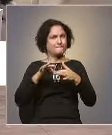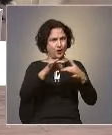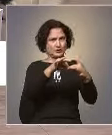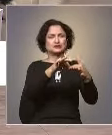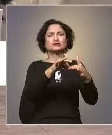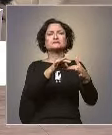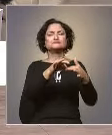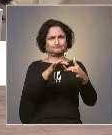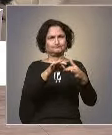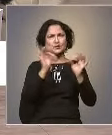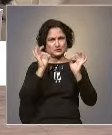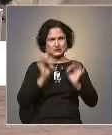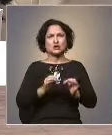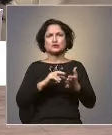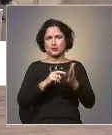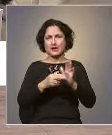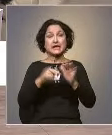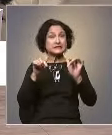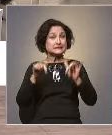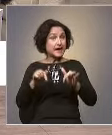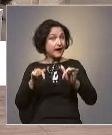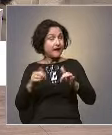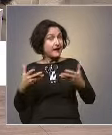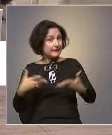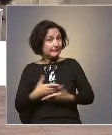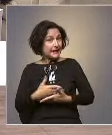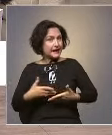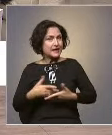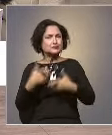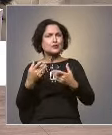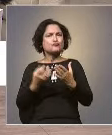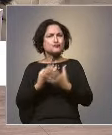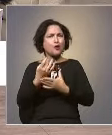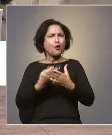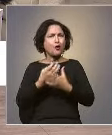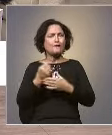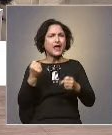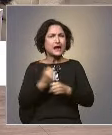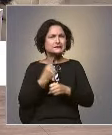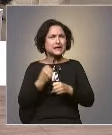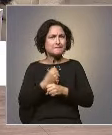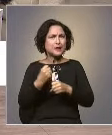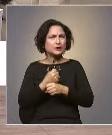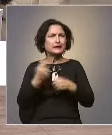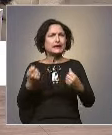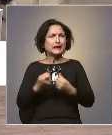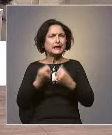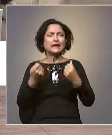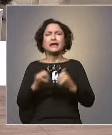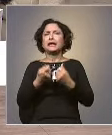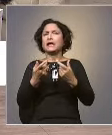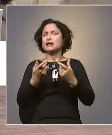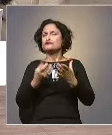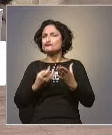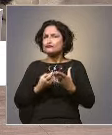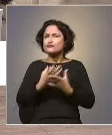проект. Сега интересно се занимаваме с едни нови разработки по отношение на